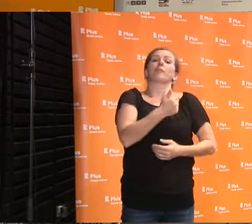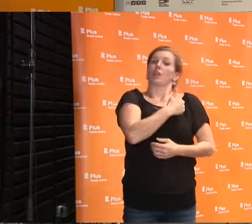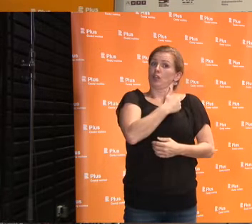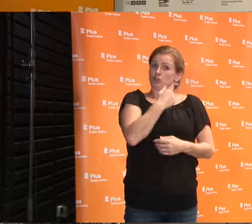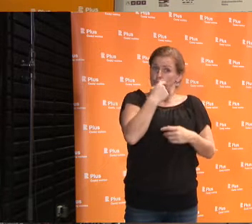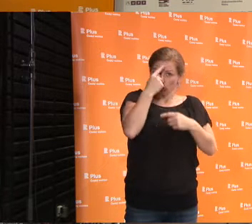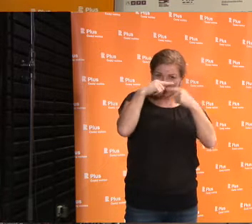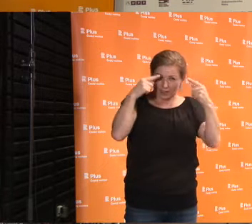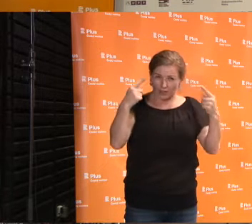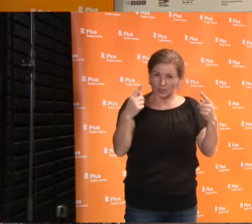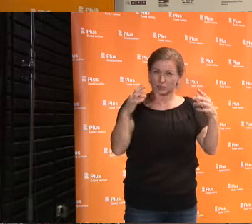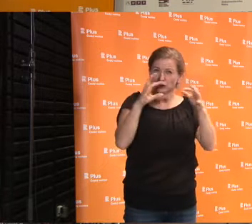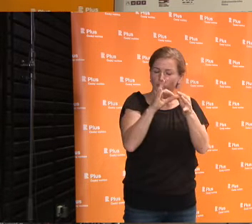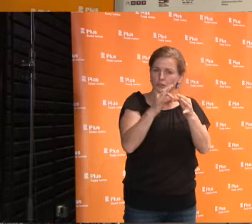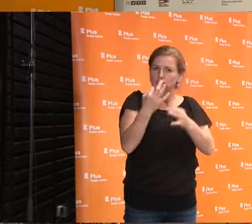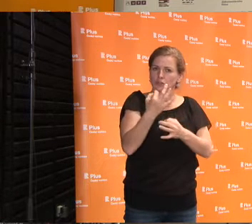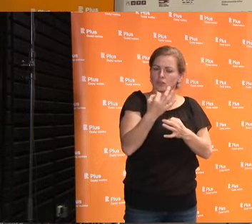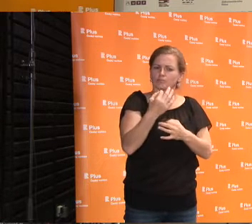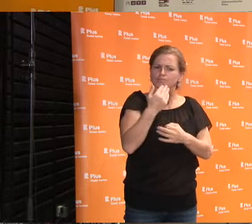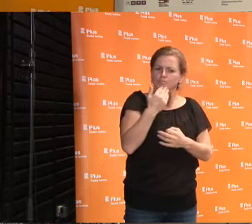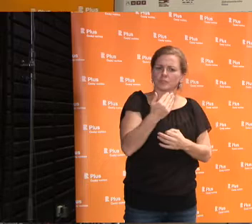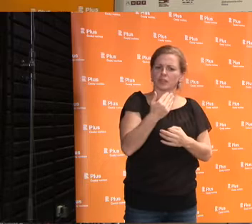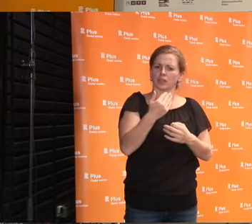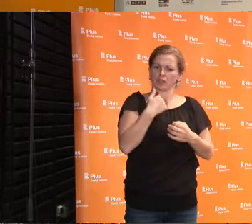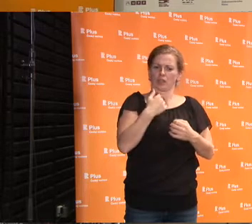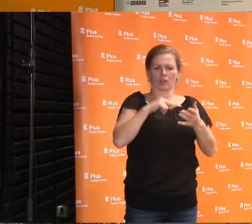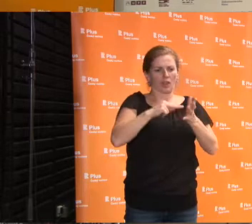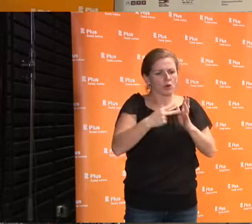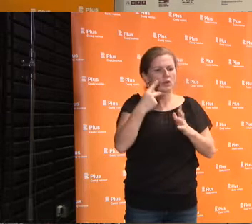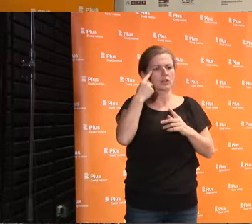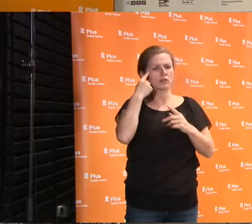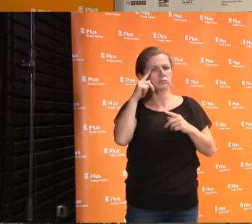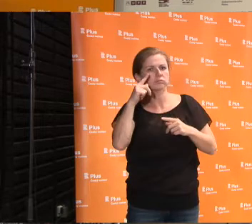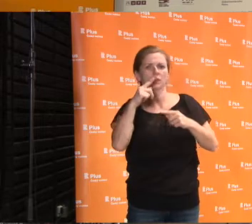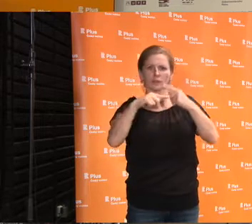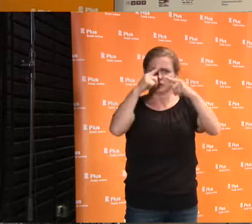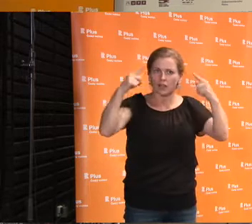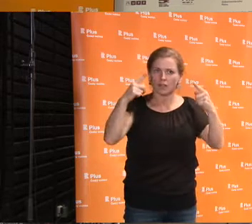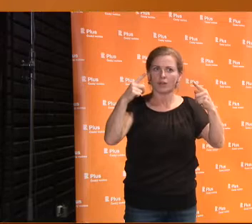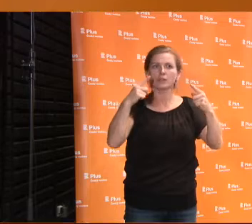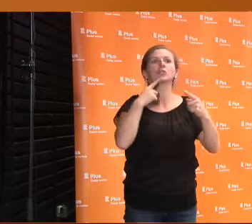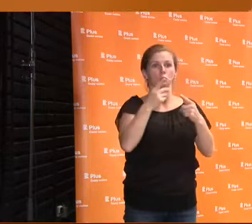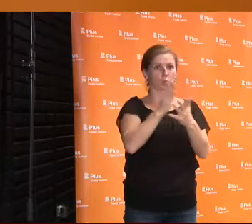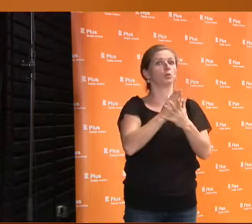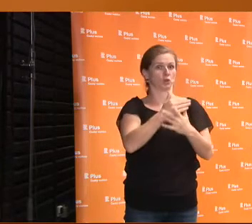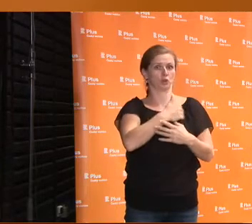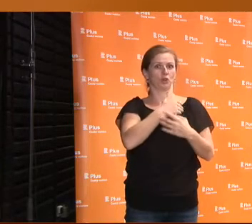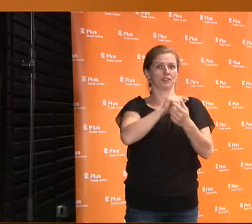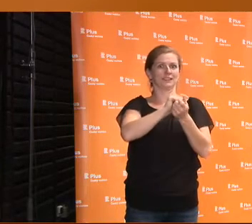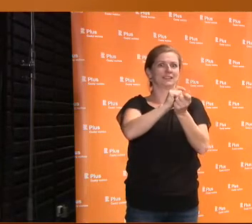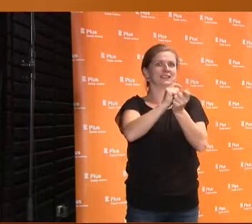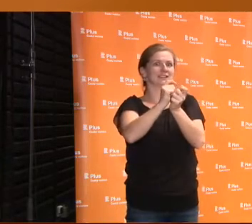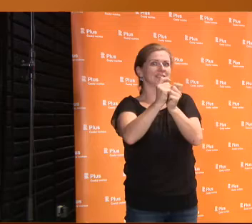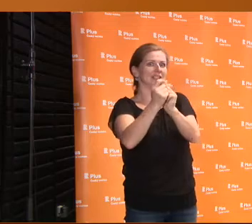se vzdělávání na základě technologických možností, které máme, se mění vzdělávání, určitě, zcela jednoznačně. A to dokonce tak, že velká